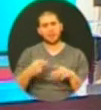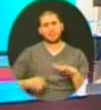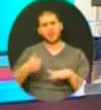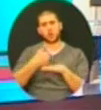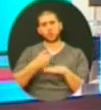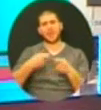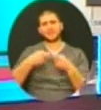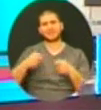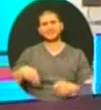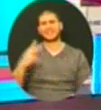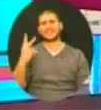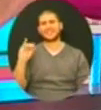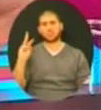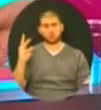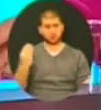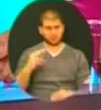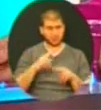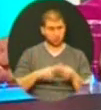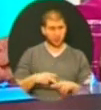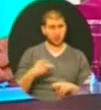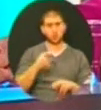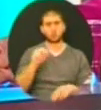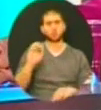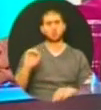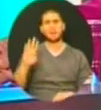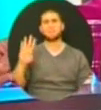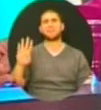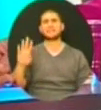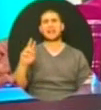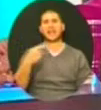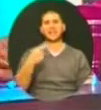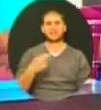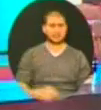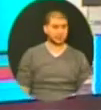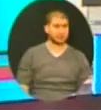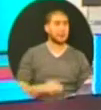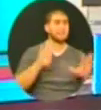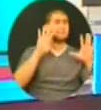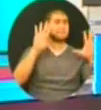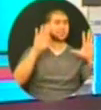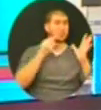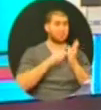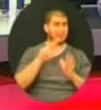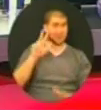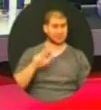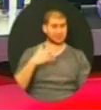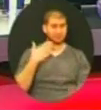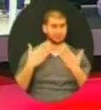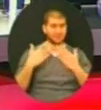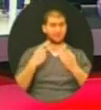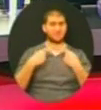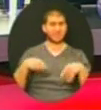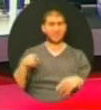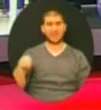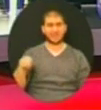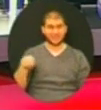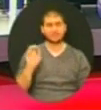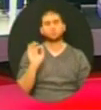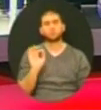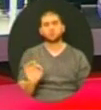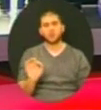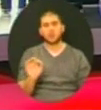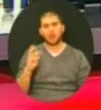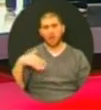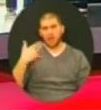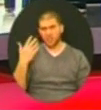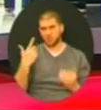עומד חבר הכנסת קיש, רק שנייה אחת תישאר, וזה עניינו של באסל רטס. כן, בתשיעיל השלישי, נכון? אתה מכנס את ועדת הכנסת כדי,